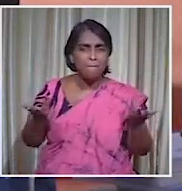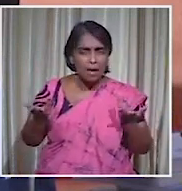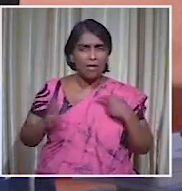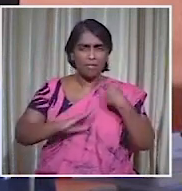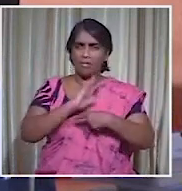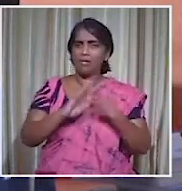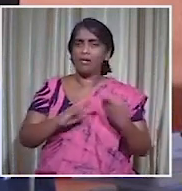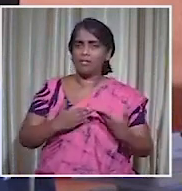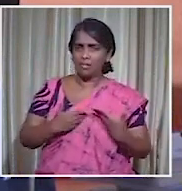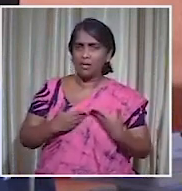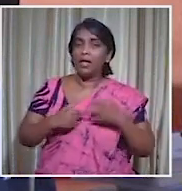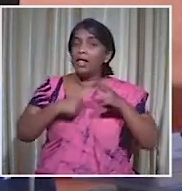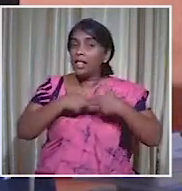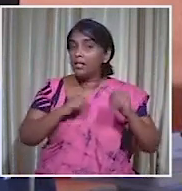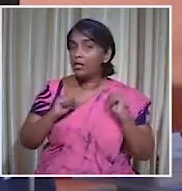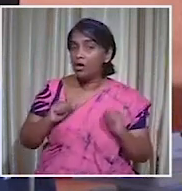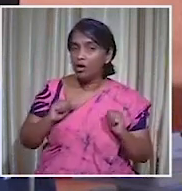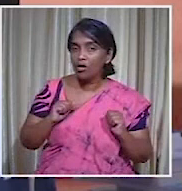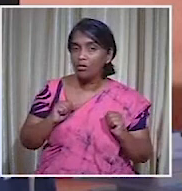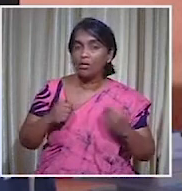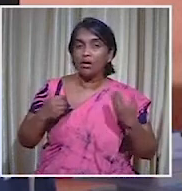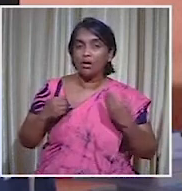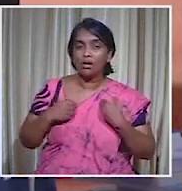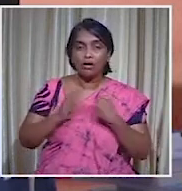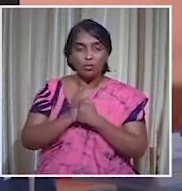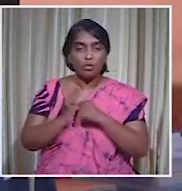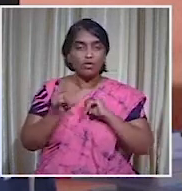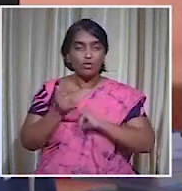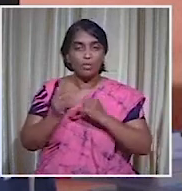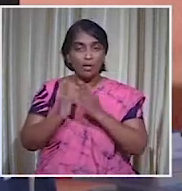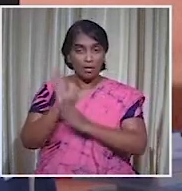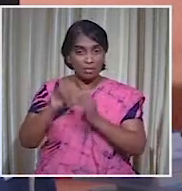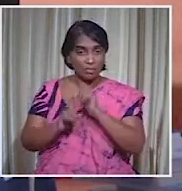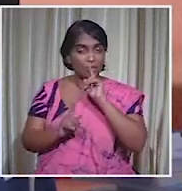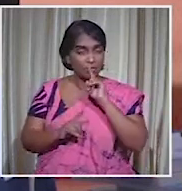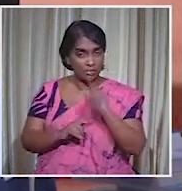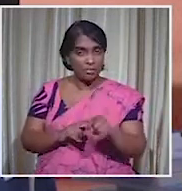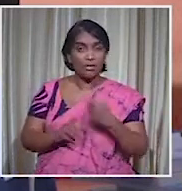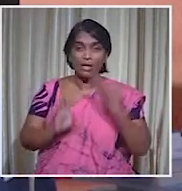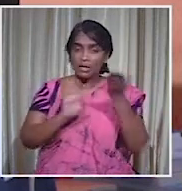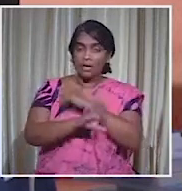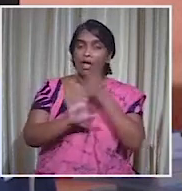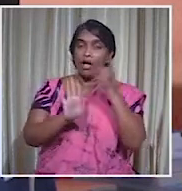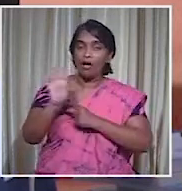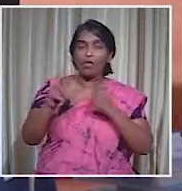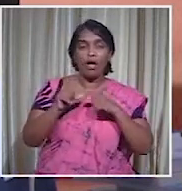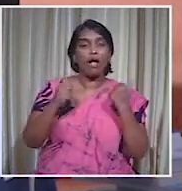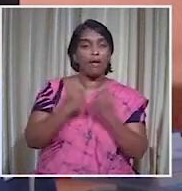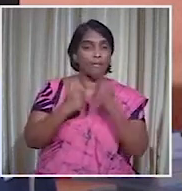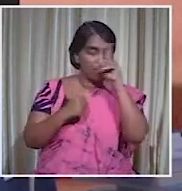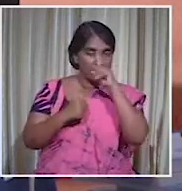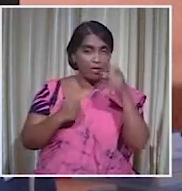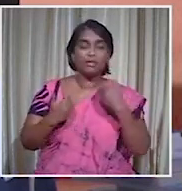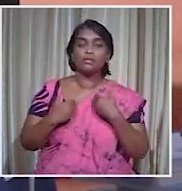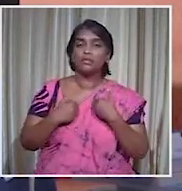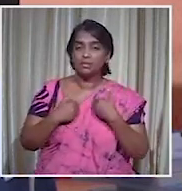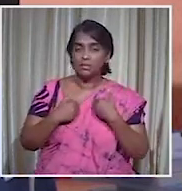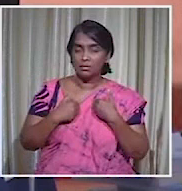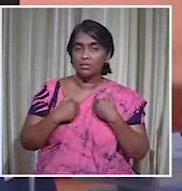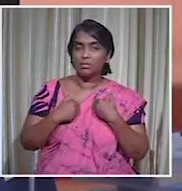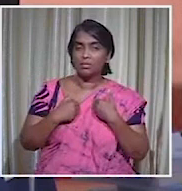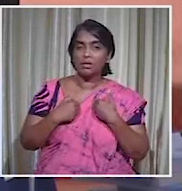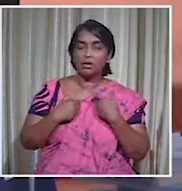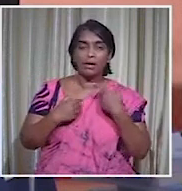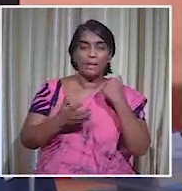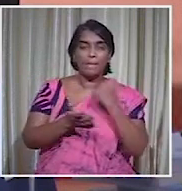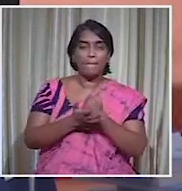රටක් ඒකට හේතුව මොකද්ද අපේ ගරු සුමන්ත්‍රේ මන්තුමා කතා කරද්දි කිව්ව ගිය අවුරුද්දේ අප්‍රේල් මාසේ අපිට ස්වෛරිය